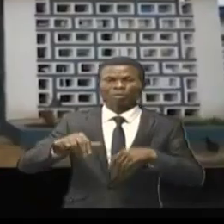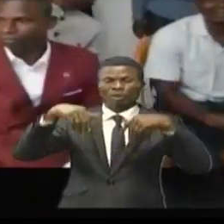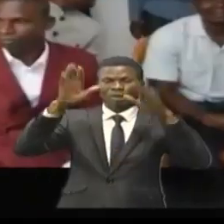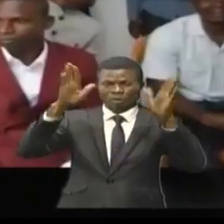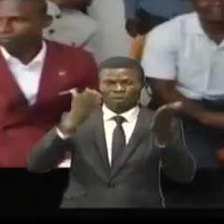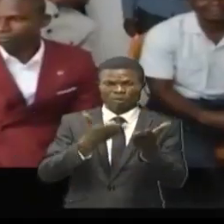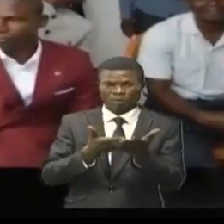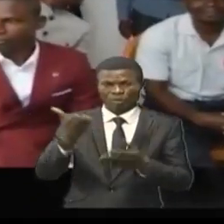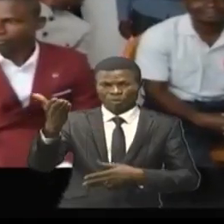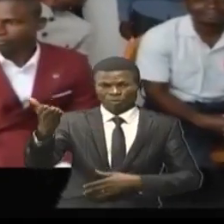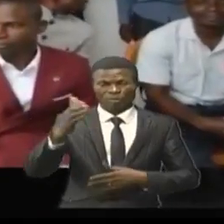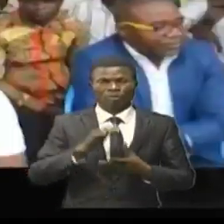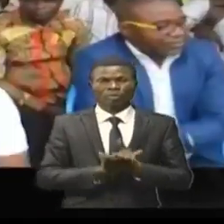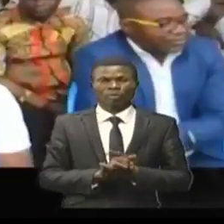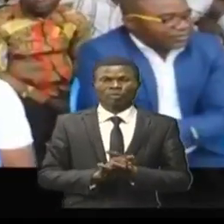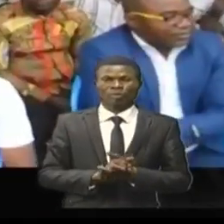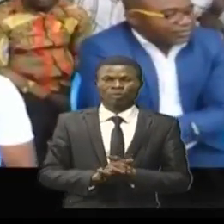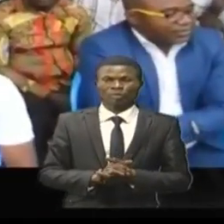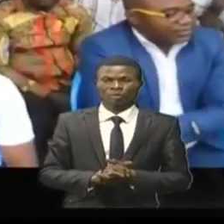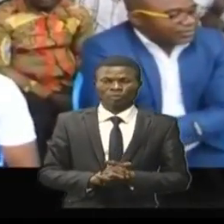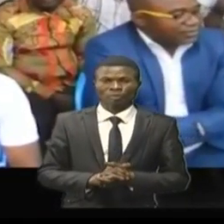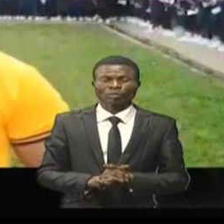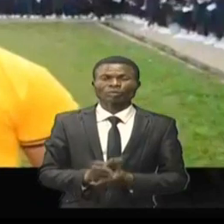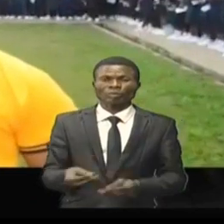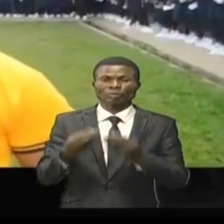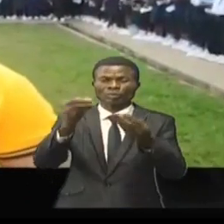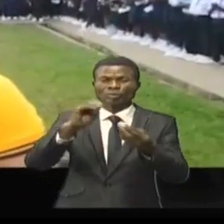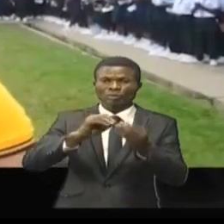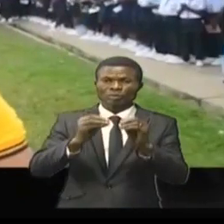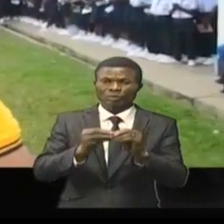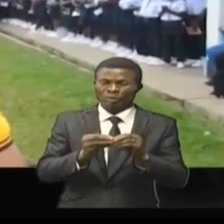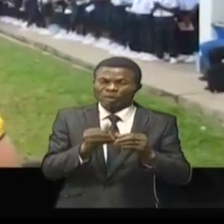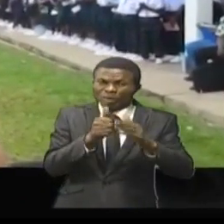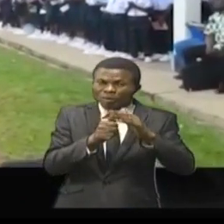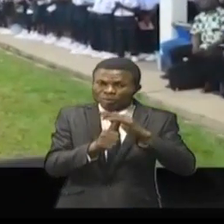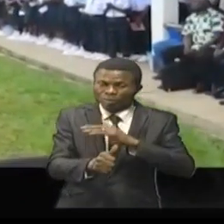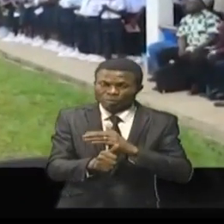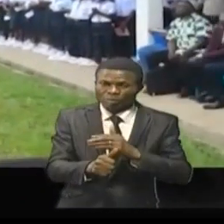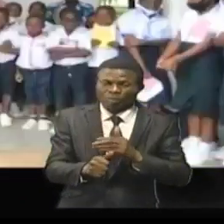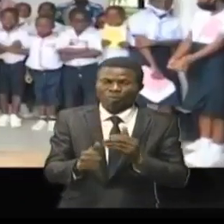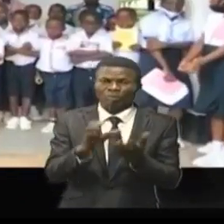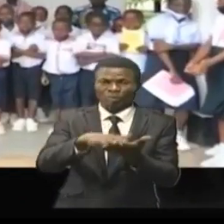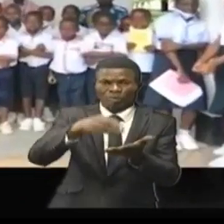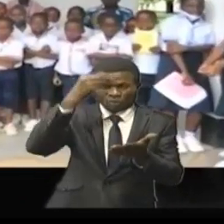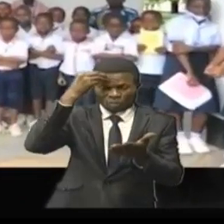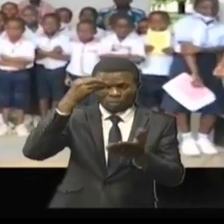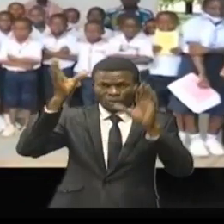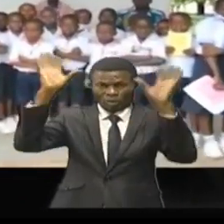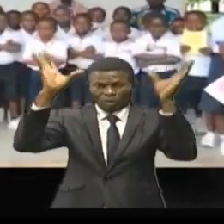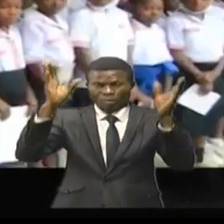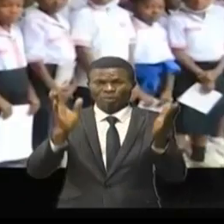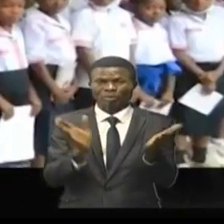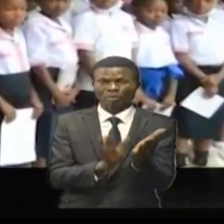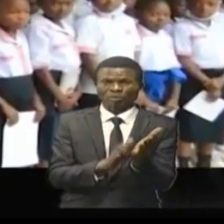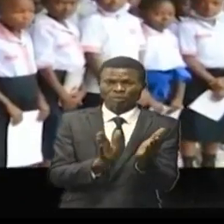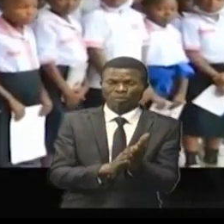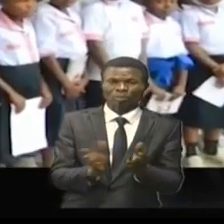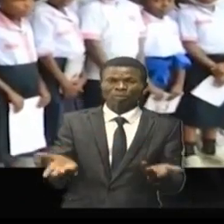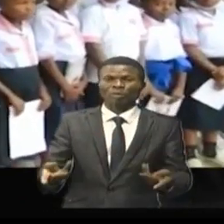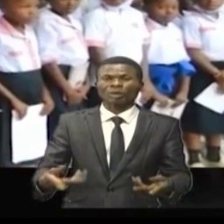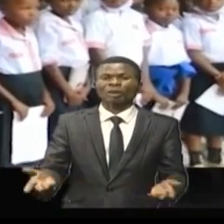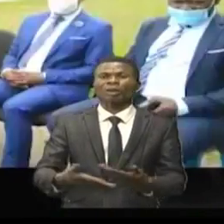L'action d'identification et de codification des élèves de l'école maternelle primaire et secondaire lancée à partir de